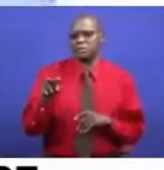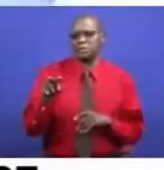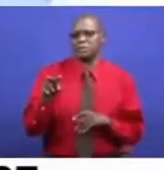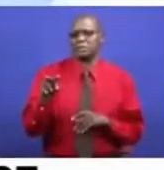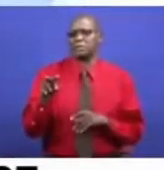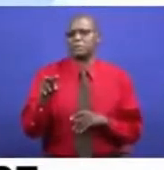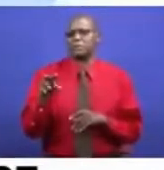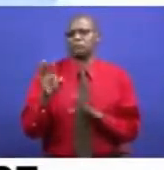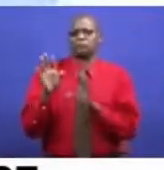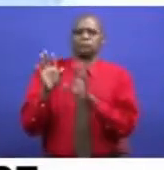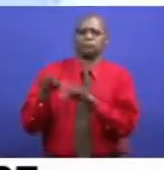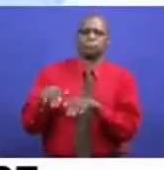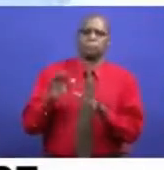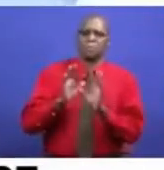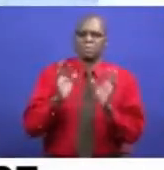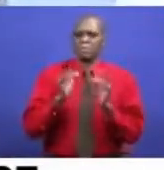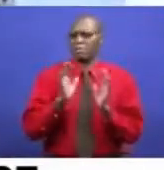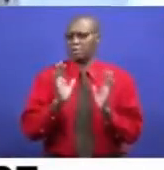country ya?